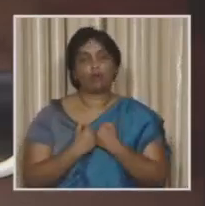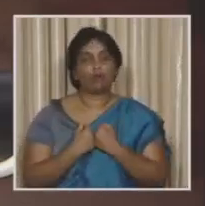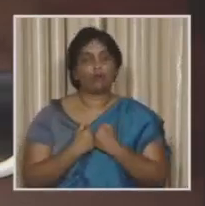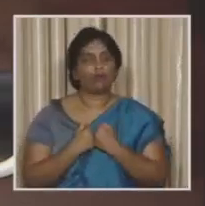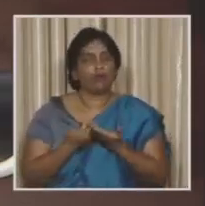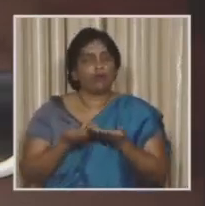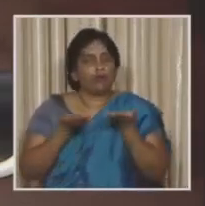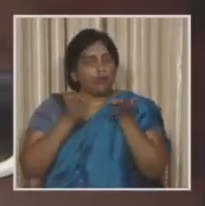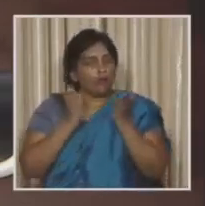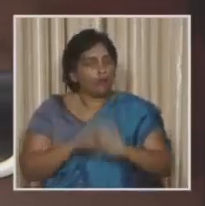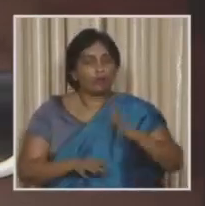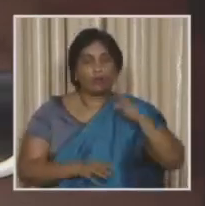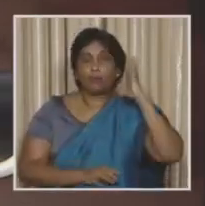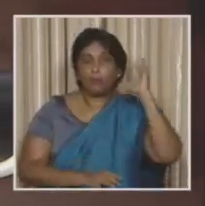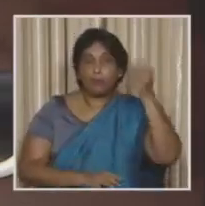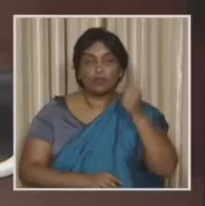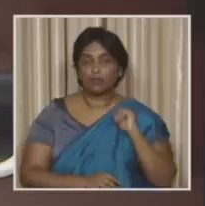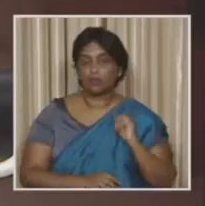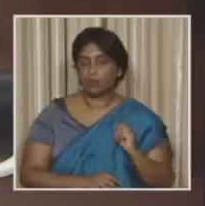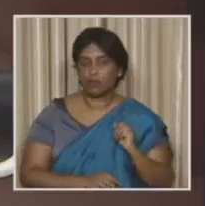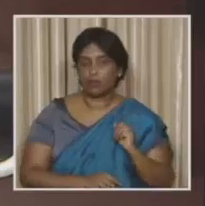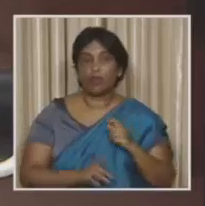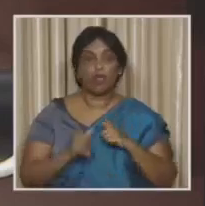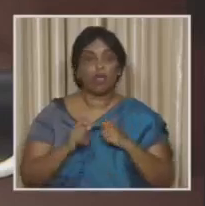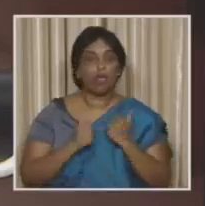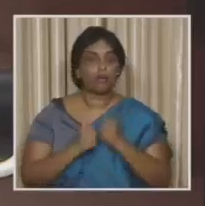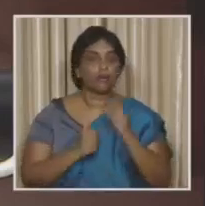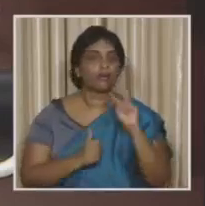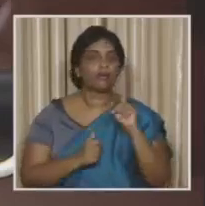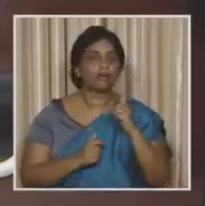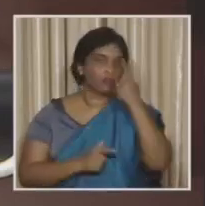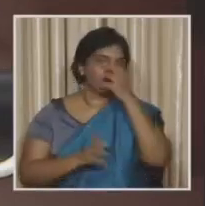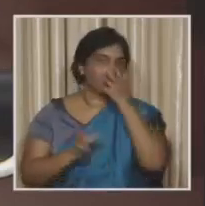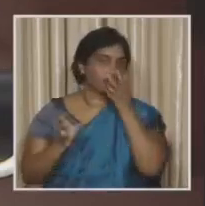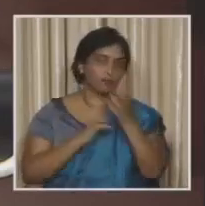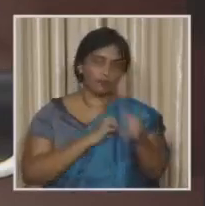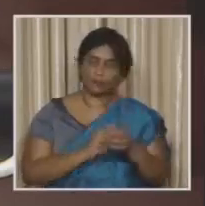ගෙලලා අන්තිම ප්‍රතිඵලය මොකද්ද? අප්‍රේල් මාසේ 21 වෙනිදා පාස්කු